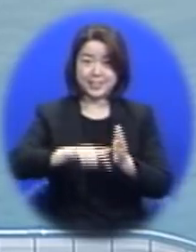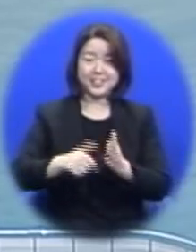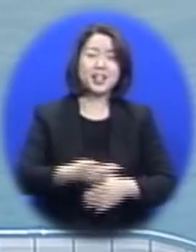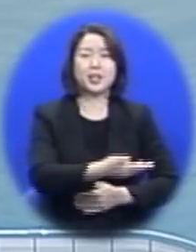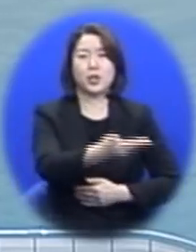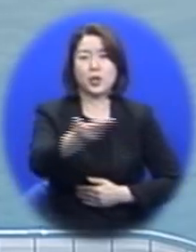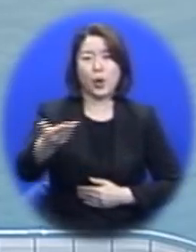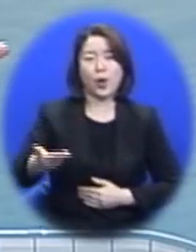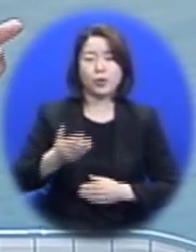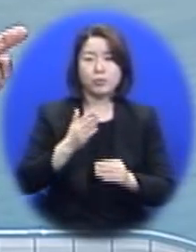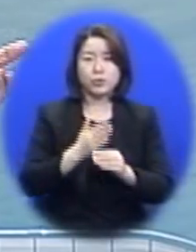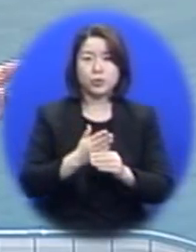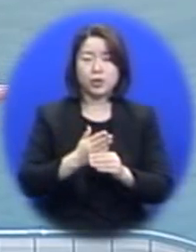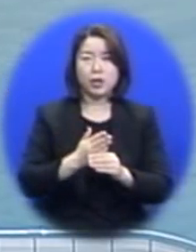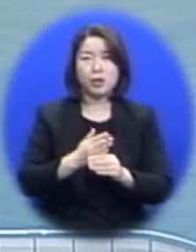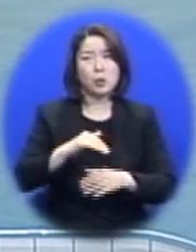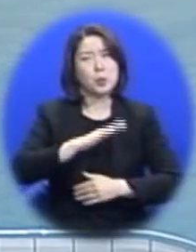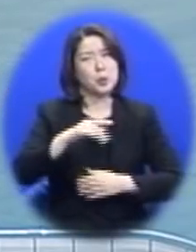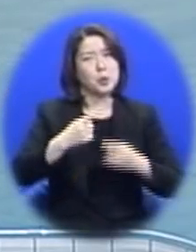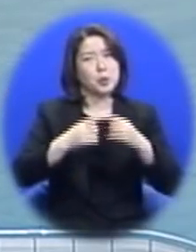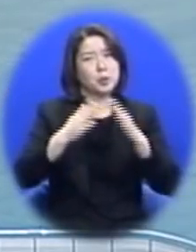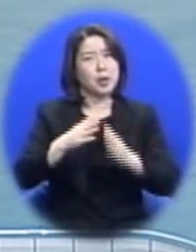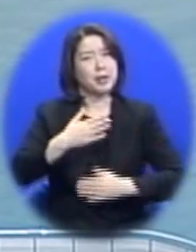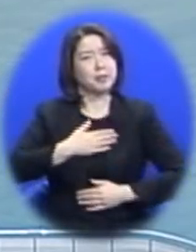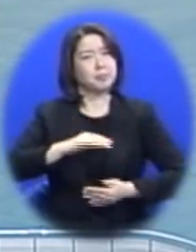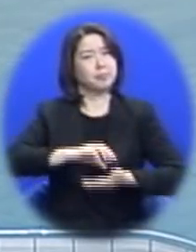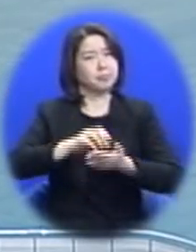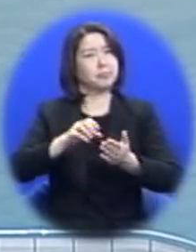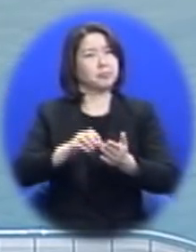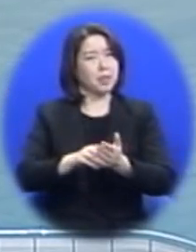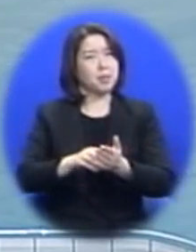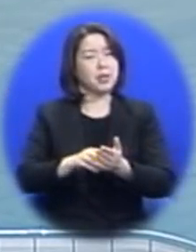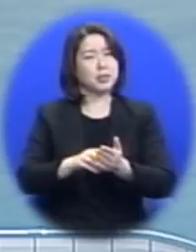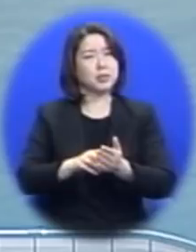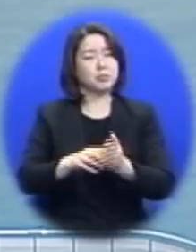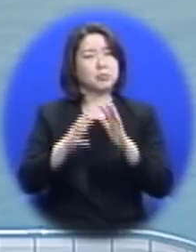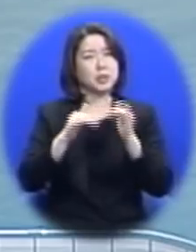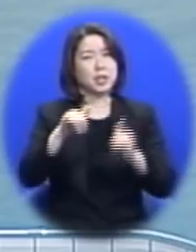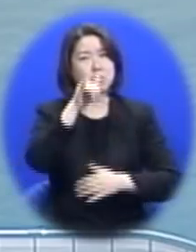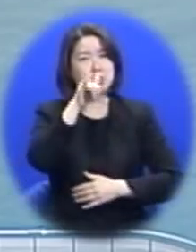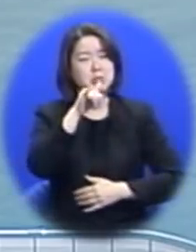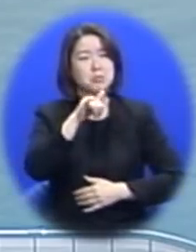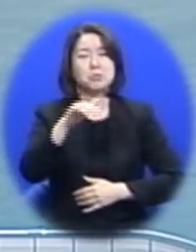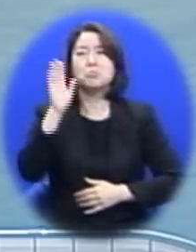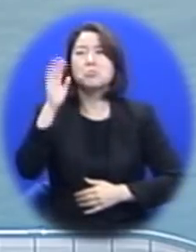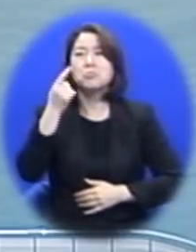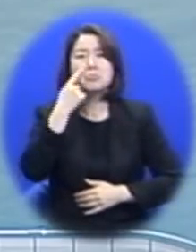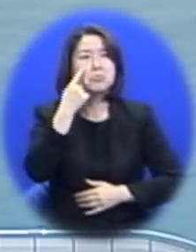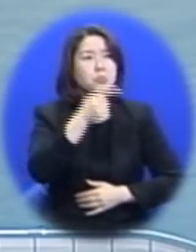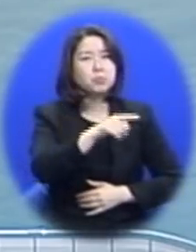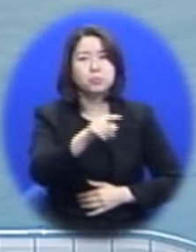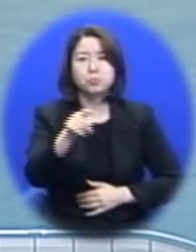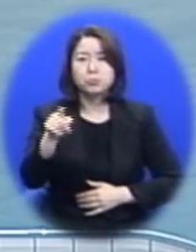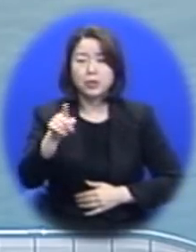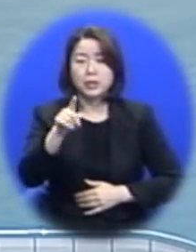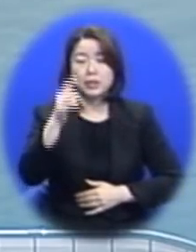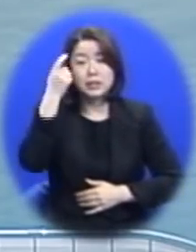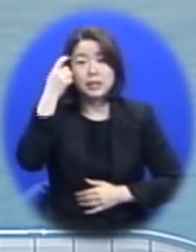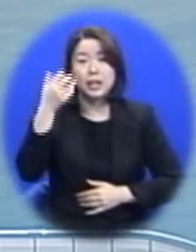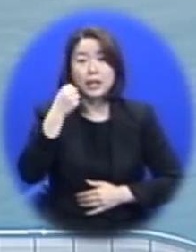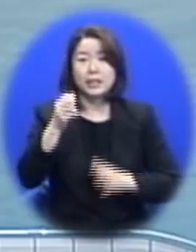중에 아유 우리 교회 나만큼만 하는 사람 있으면 나와보라 그래 이런 생각 하는 사람 있어요